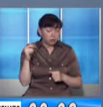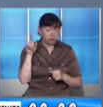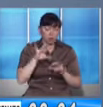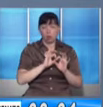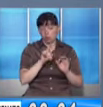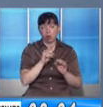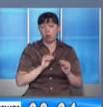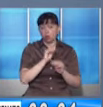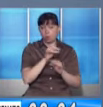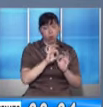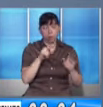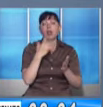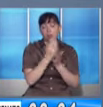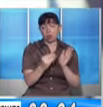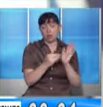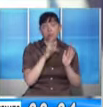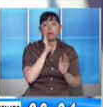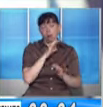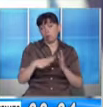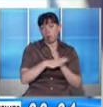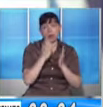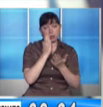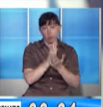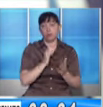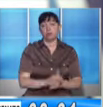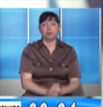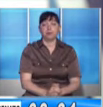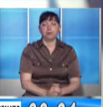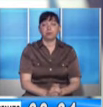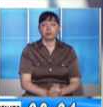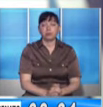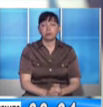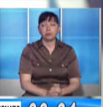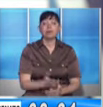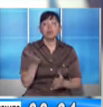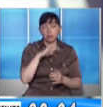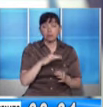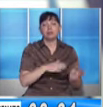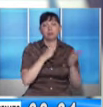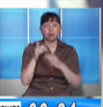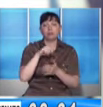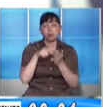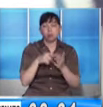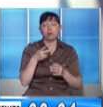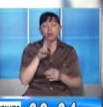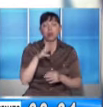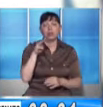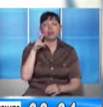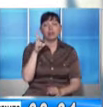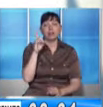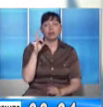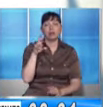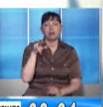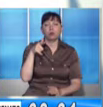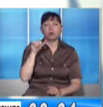le confirme. Evident, evident. Okay. Haideți să mergem mai departe. Să adresez întrebarea pentru domnul Terguță.